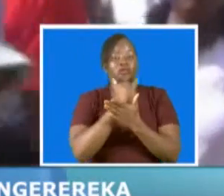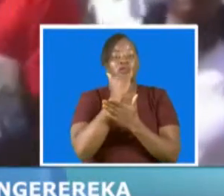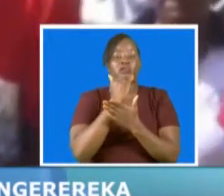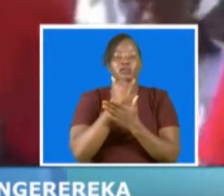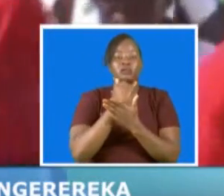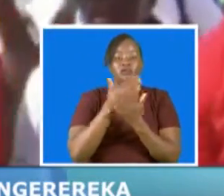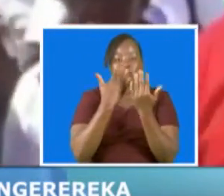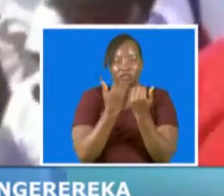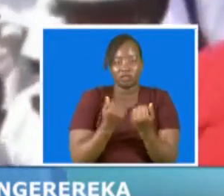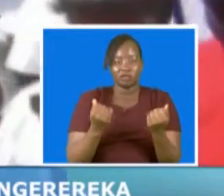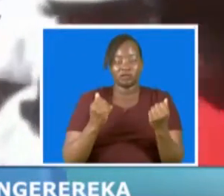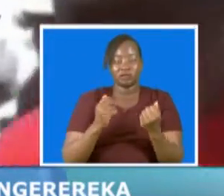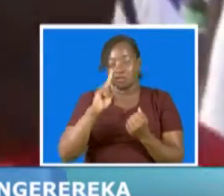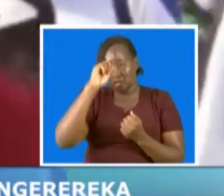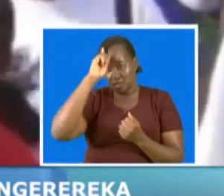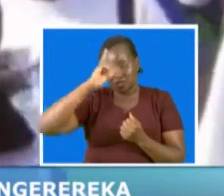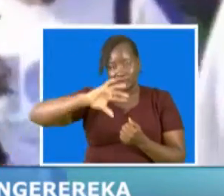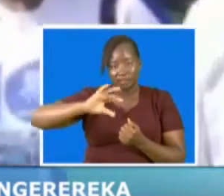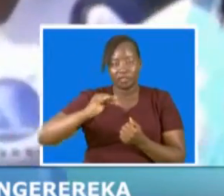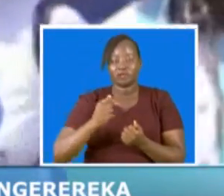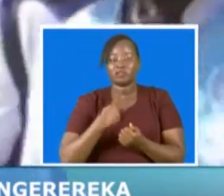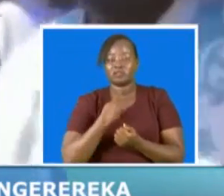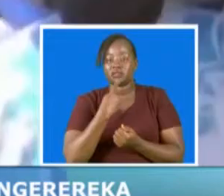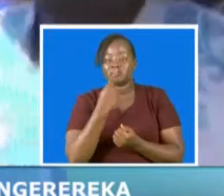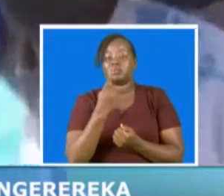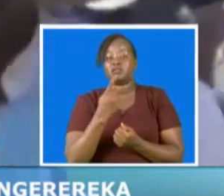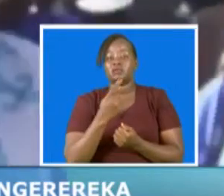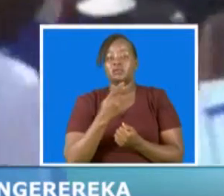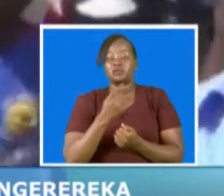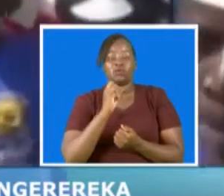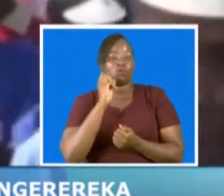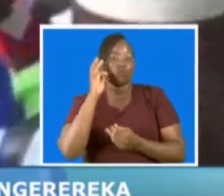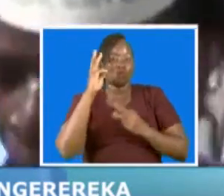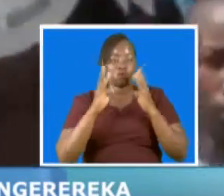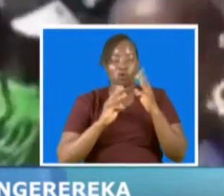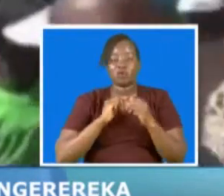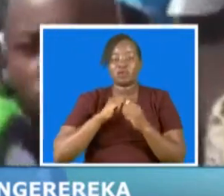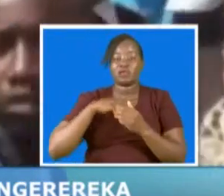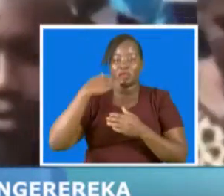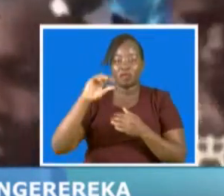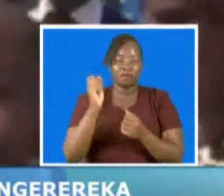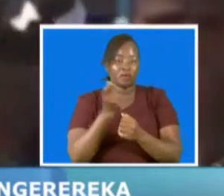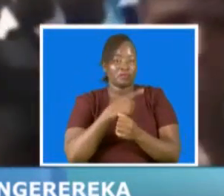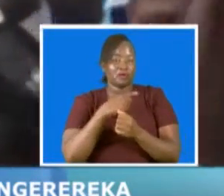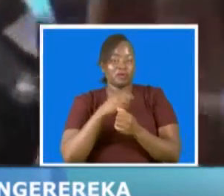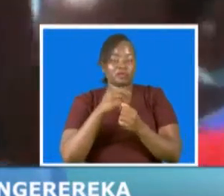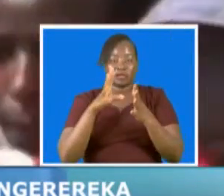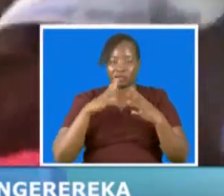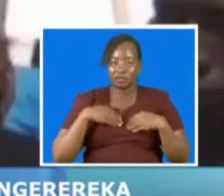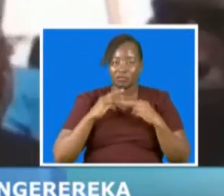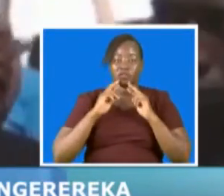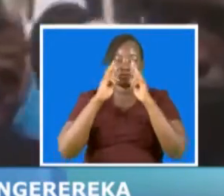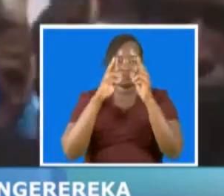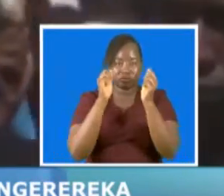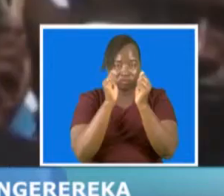ciana tauni-ini ya Eldoret ni maugite ati ni kimako kinene kuona ati omwe matiaga kwamukira ripoti